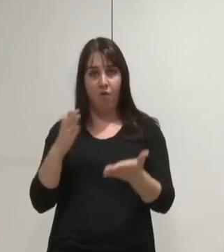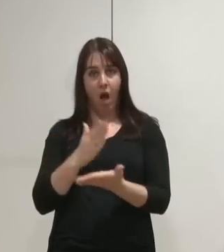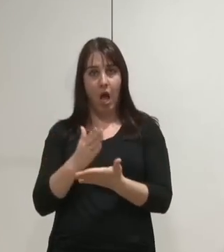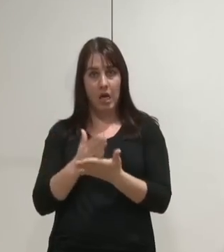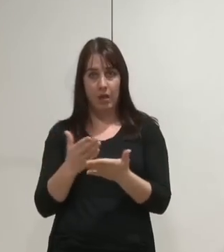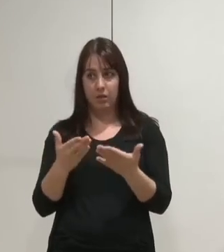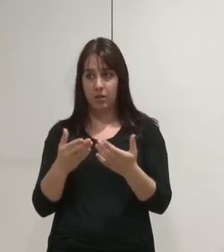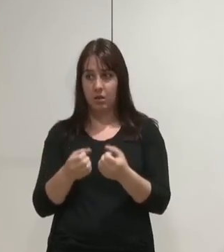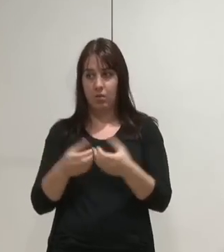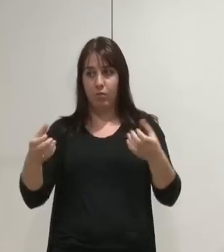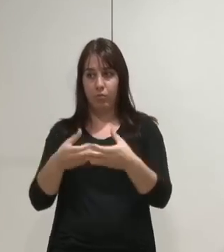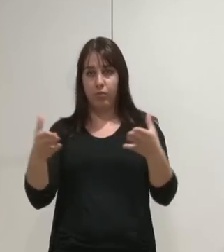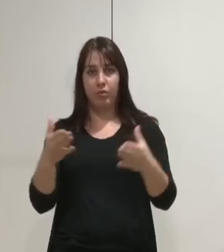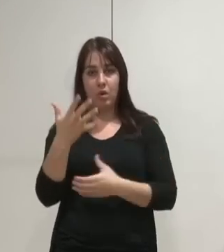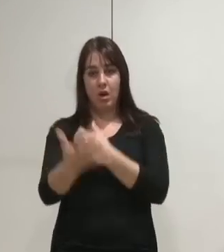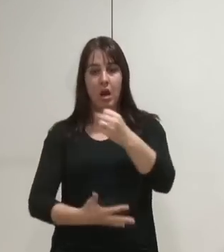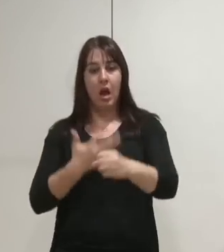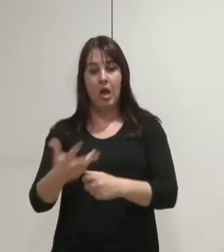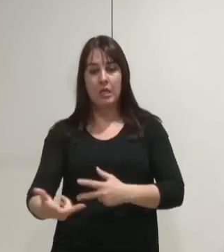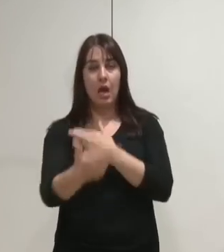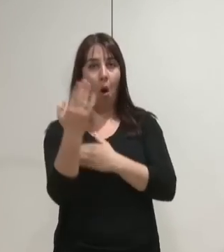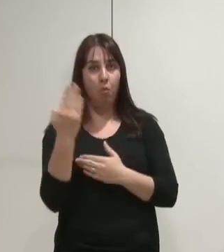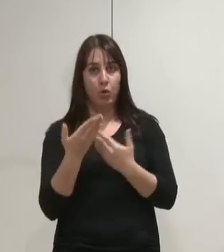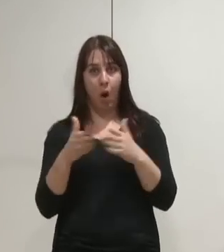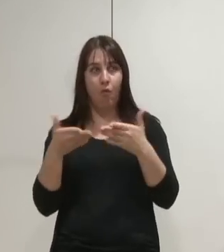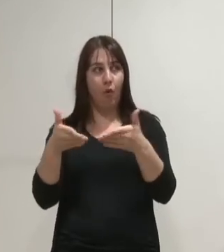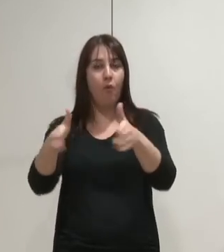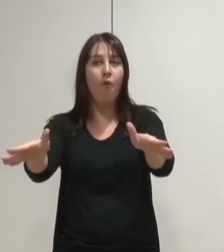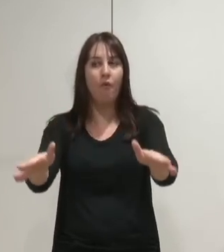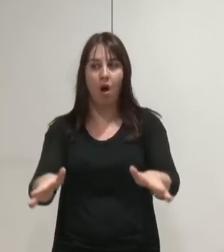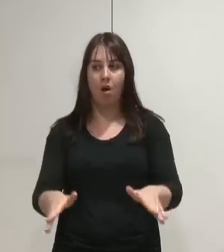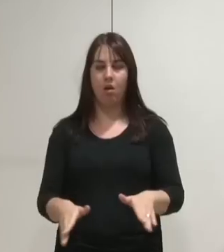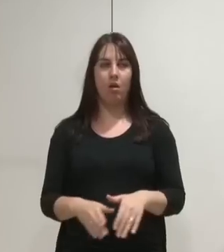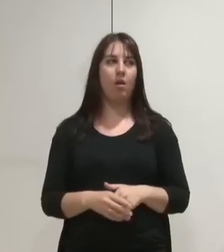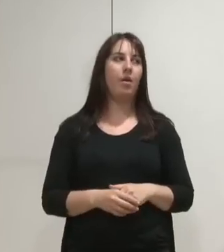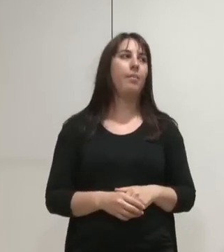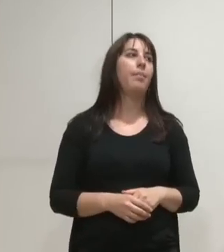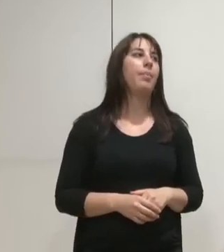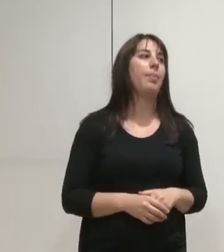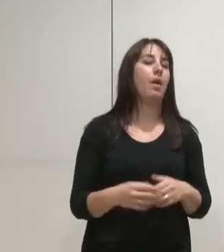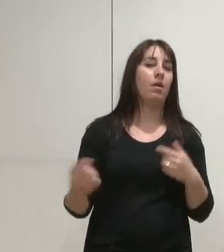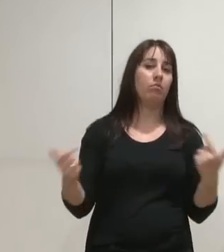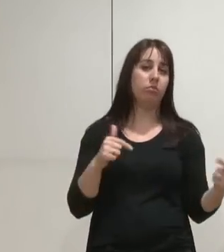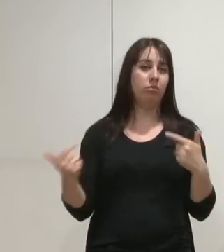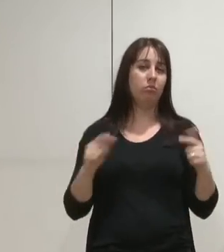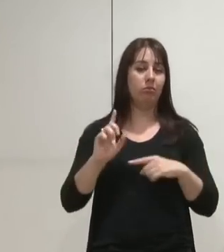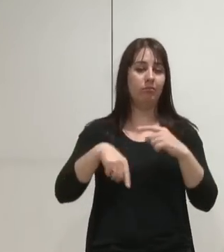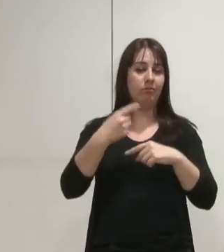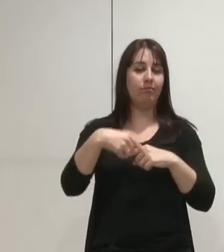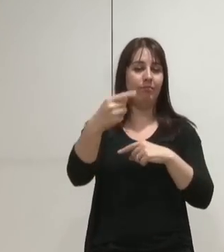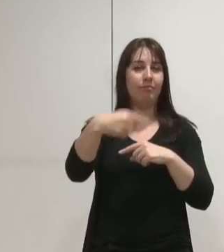euh dans les 5 ans à venir ce qui va faire l'objet euh de discussion dans les prochains conseils